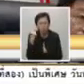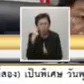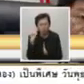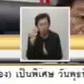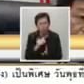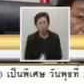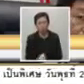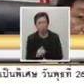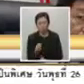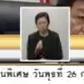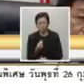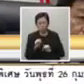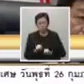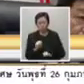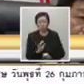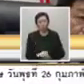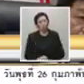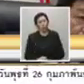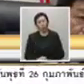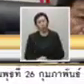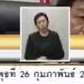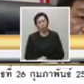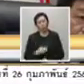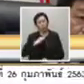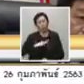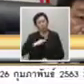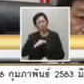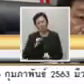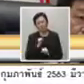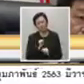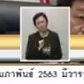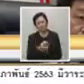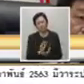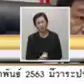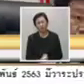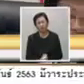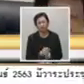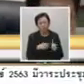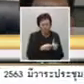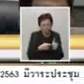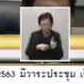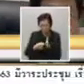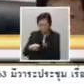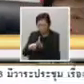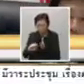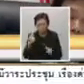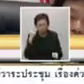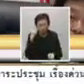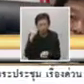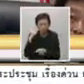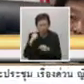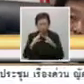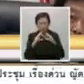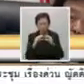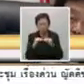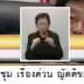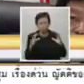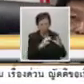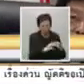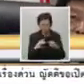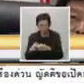ท่านรีบด่วนวินิจฉัยซะก่อนซึ่งมันไม่ค่อยถูกนะฮะ ผมฟังเหตุผลหลายฝ่ายแล้วครับอยู่ในที่ประชุมวิป2ฝ่าย